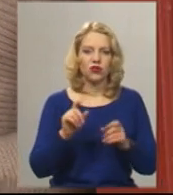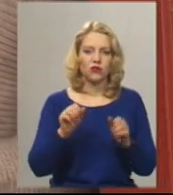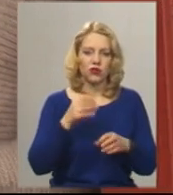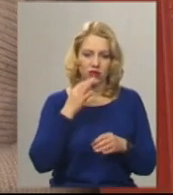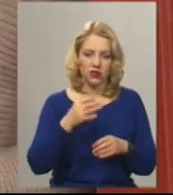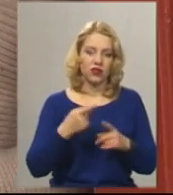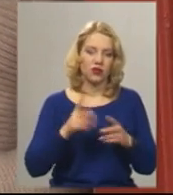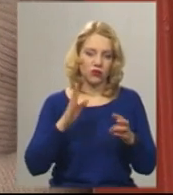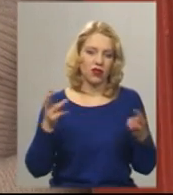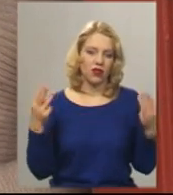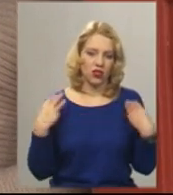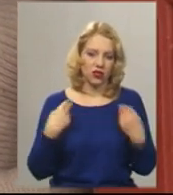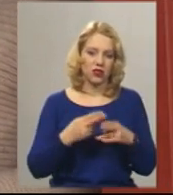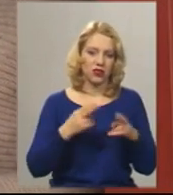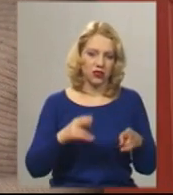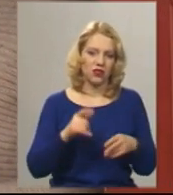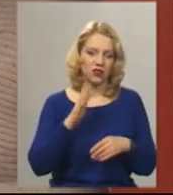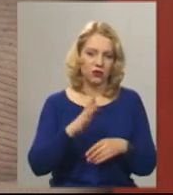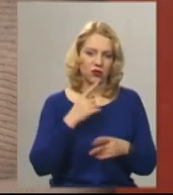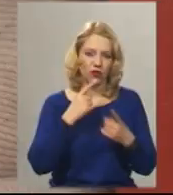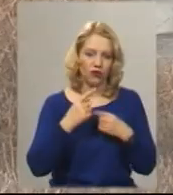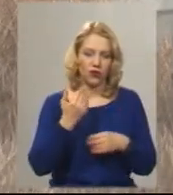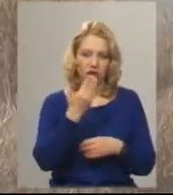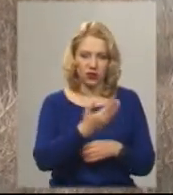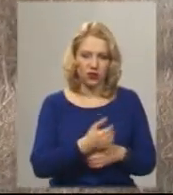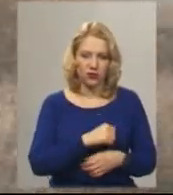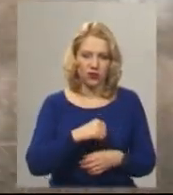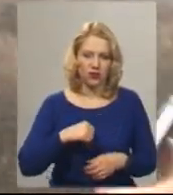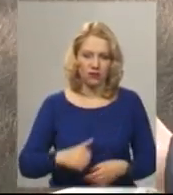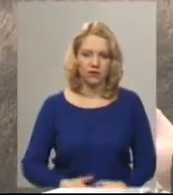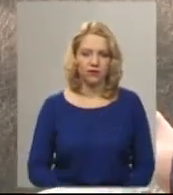начальник станції, і я думаю, що тоді краще би з ним було.